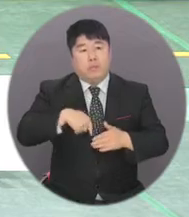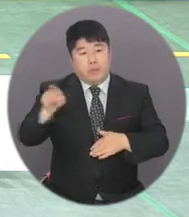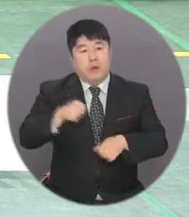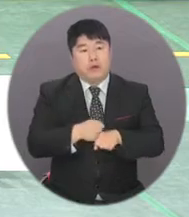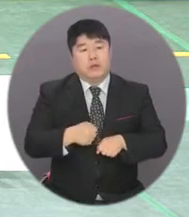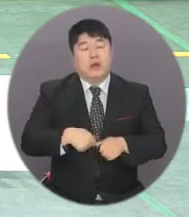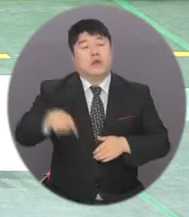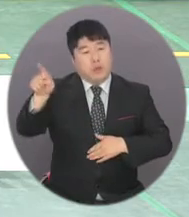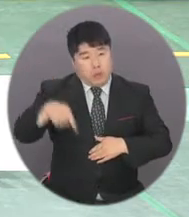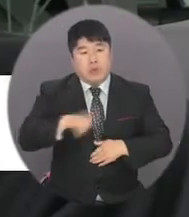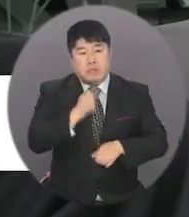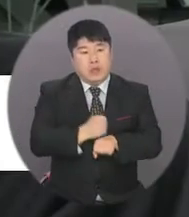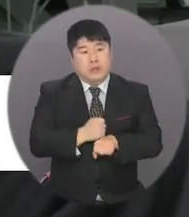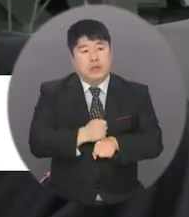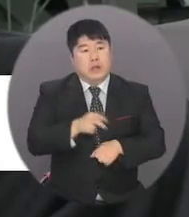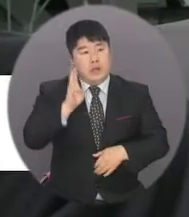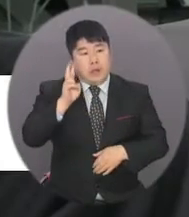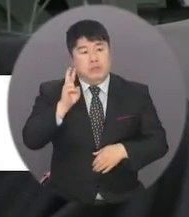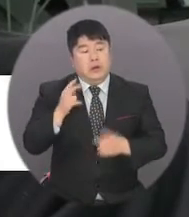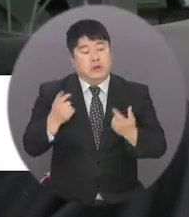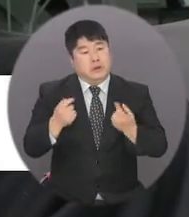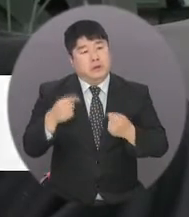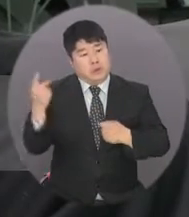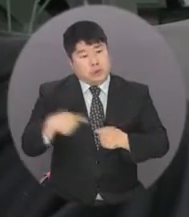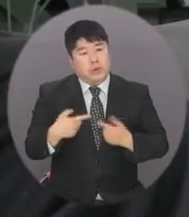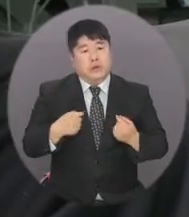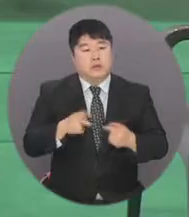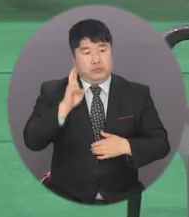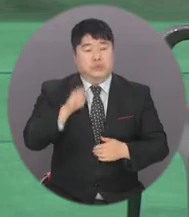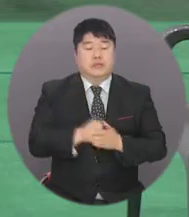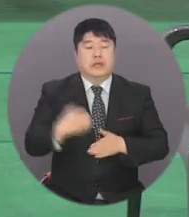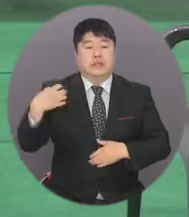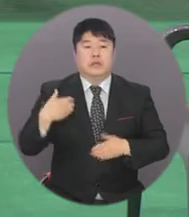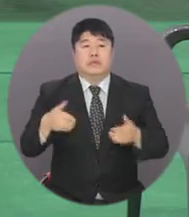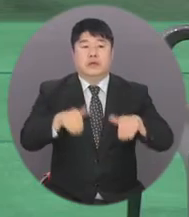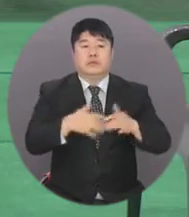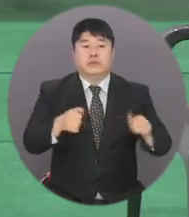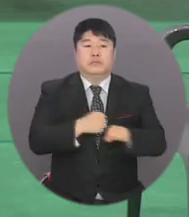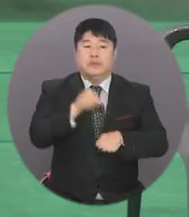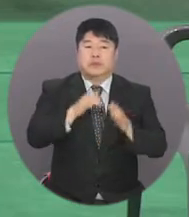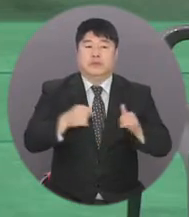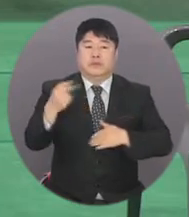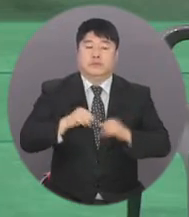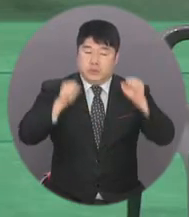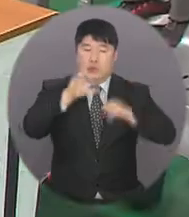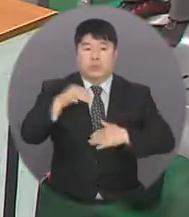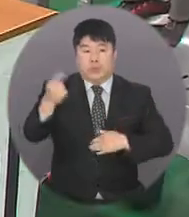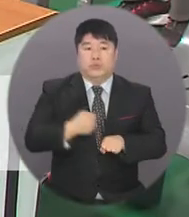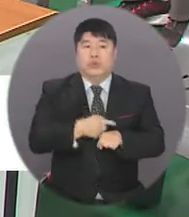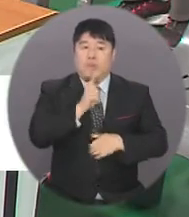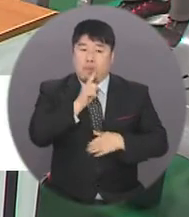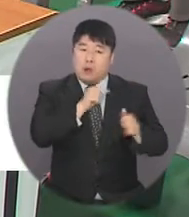갔다가 들어오십시오 했는데 아마 그러지 않았을까 추측이에요. 담당 직원은 A씨가 다시 체육관에 들어오자